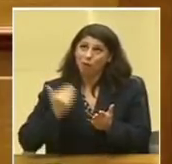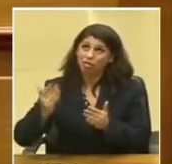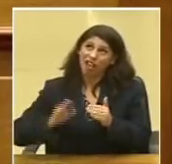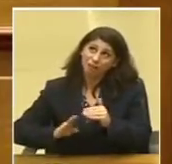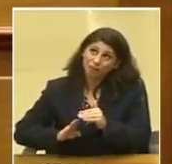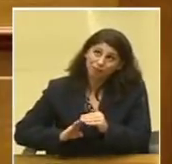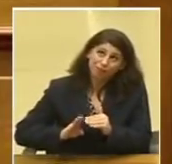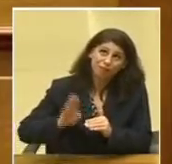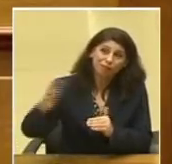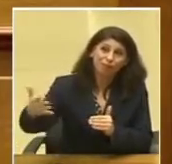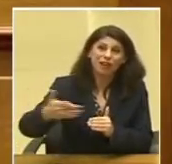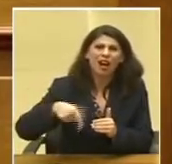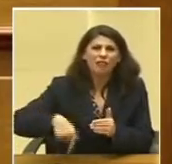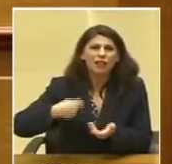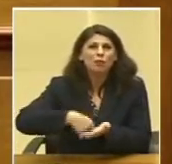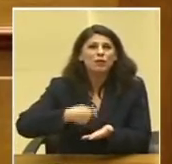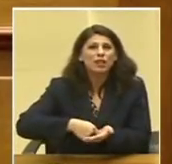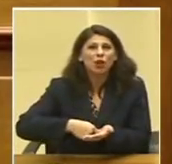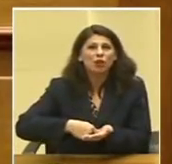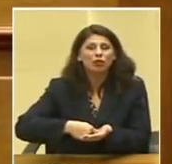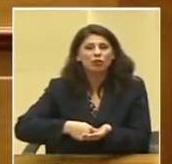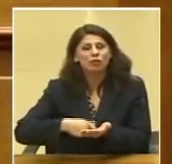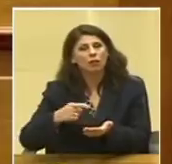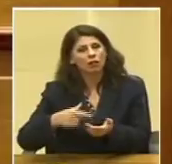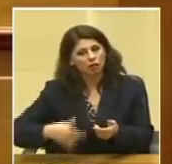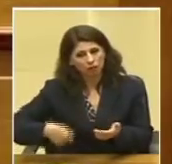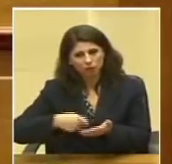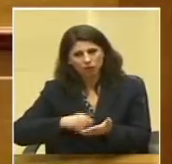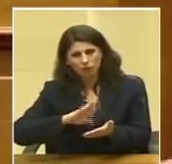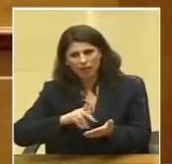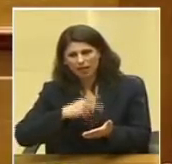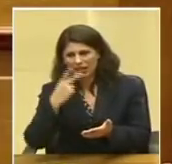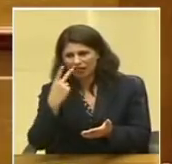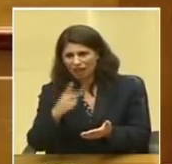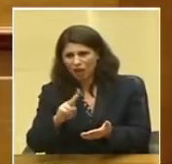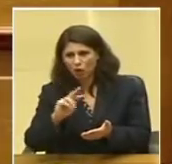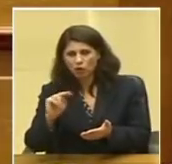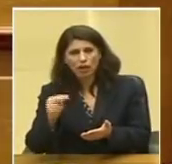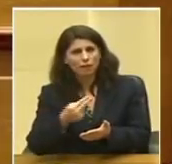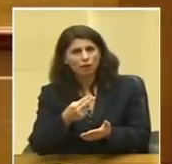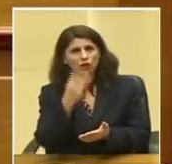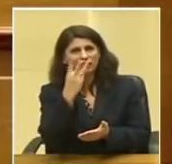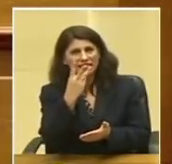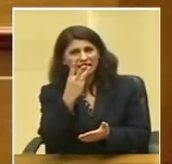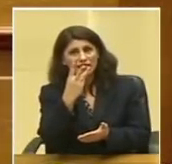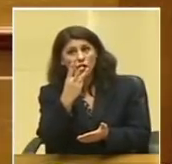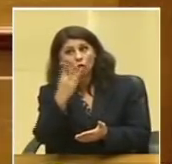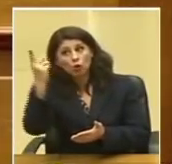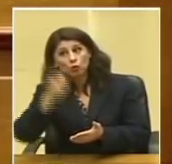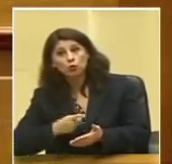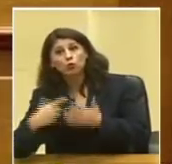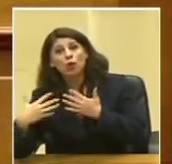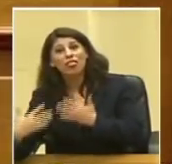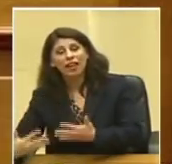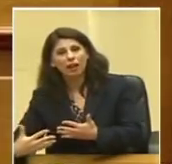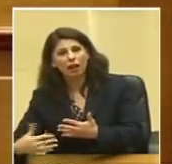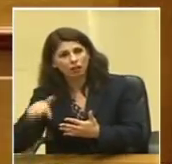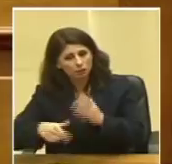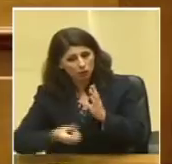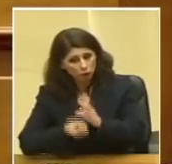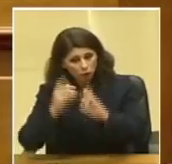τις εισφορές πλήρωναν μέχρι 200 ευρώ σχεδόν 3 στους 10 ασφαλισμένους, ενώ σήμερα με το νέο